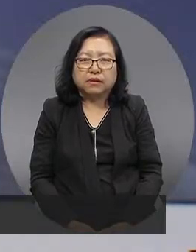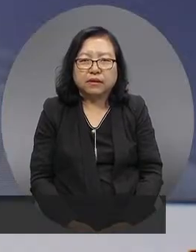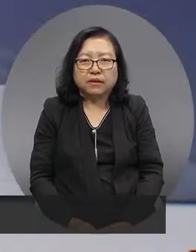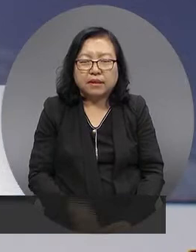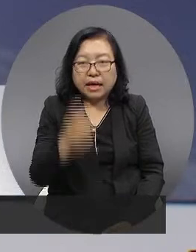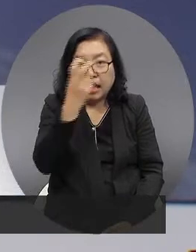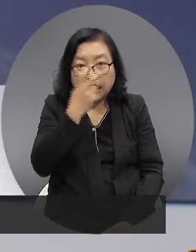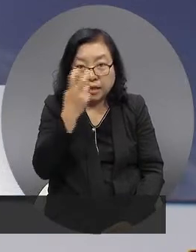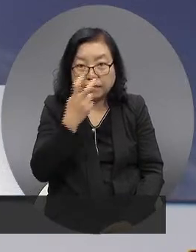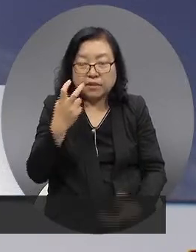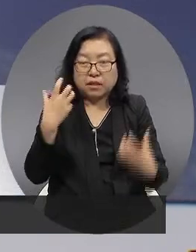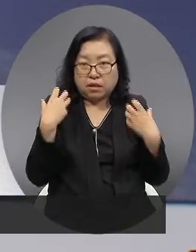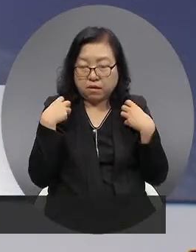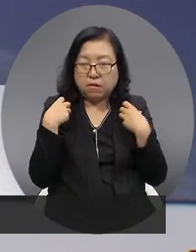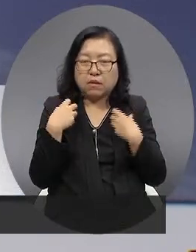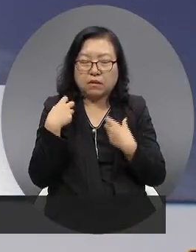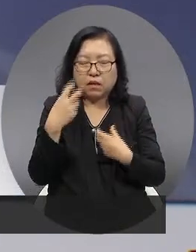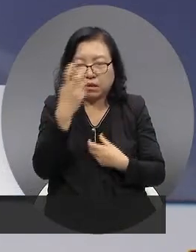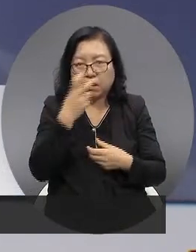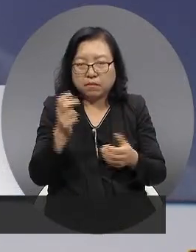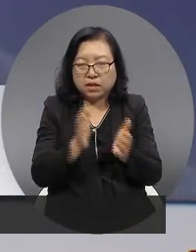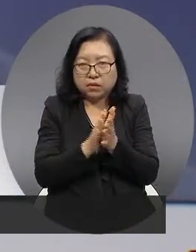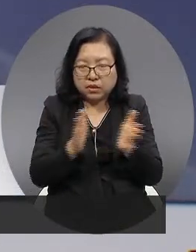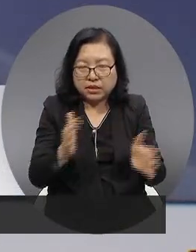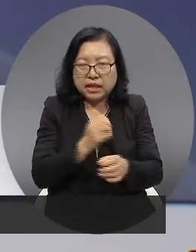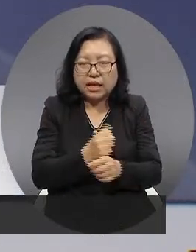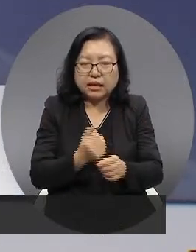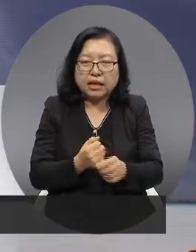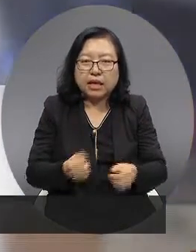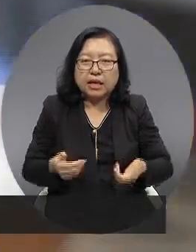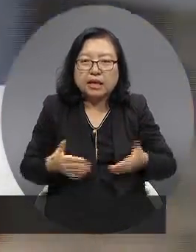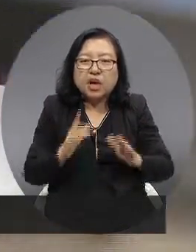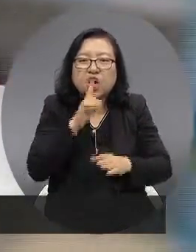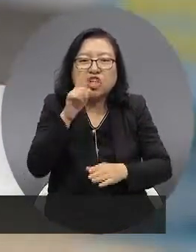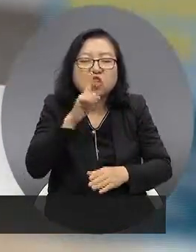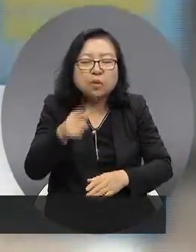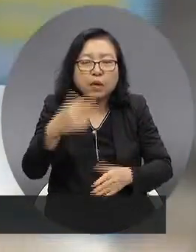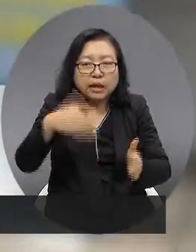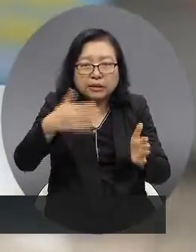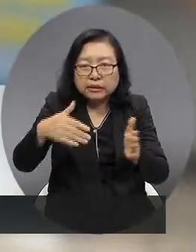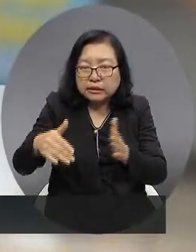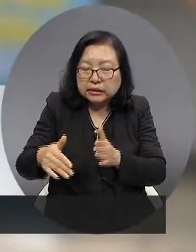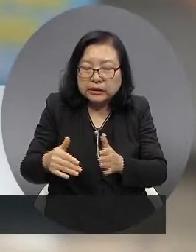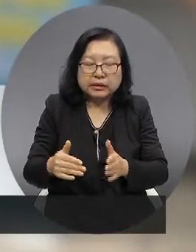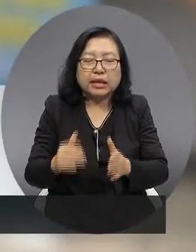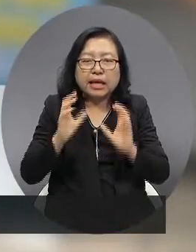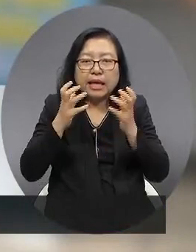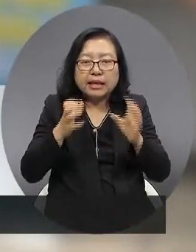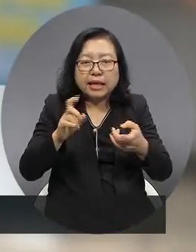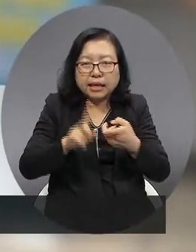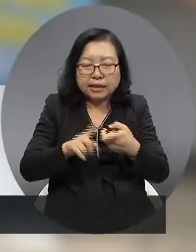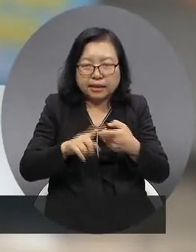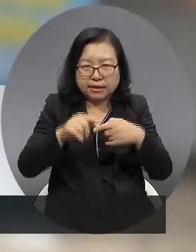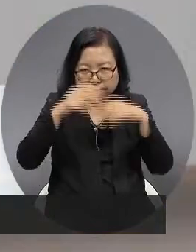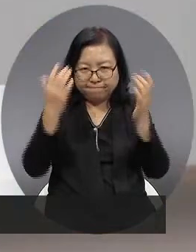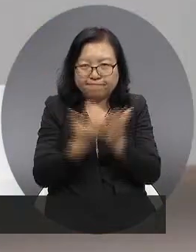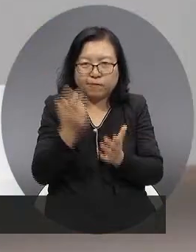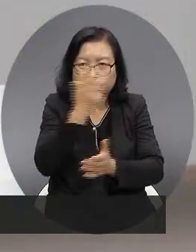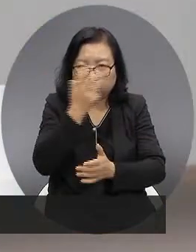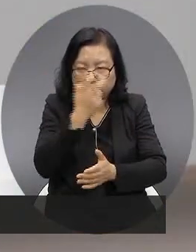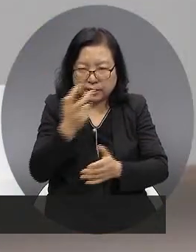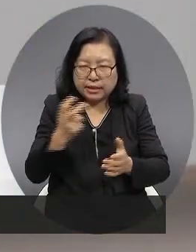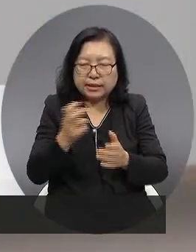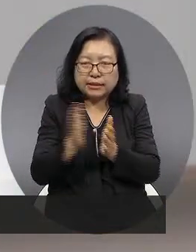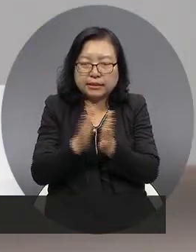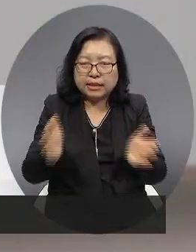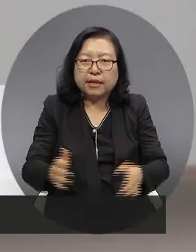감사원 감사로 시작된 미등록 출생아에 대한 전수조사가 충북에서도 이뤄지고 있습니다. 충청북도와